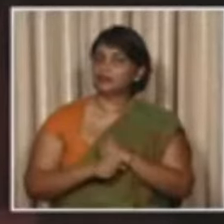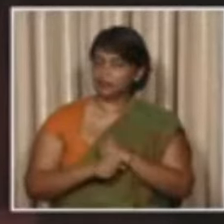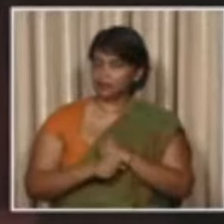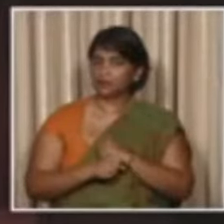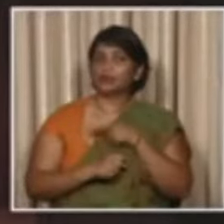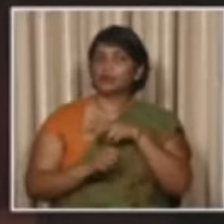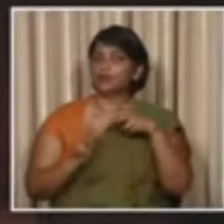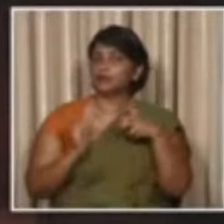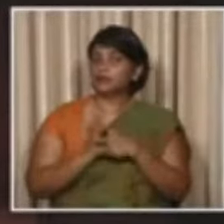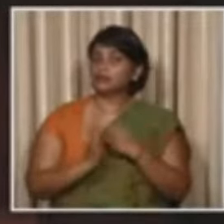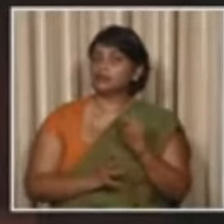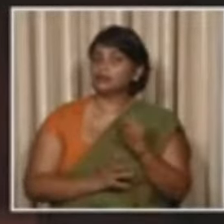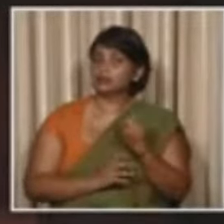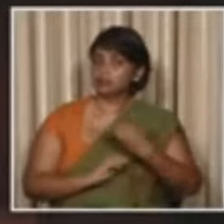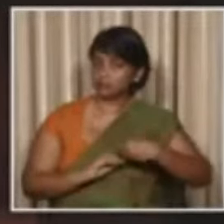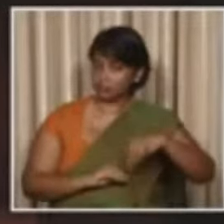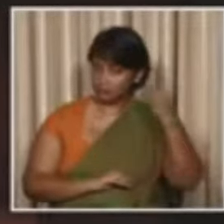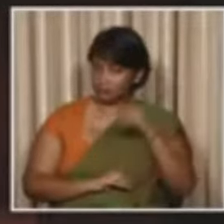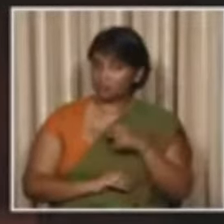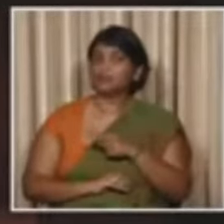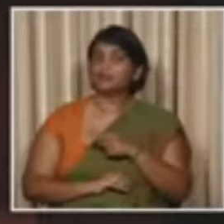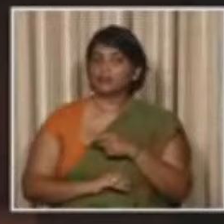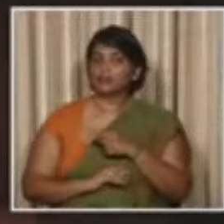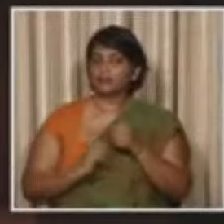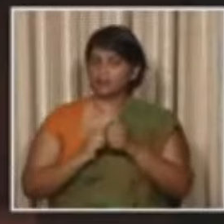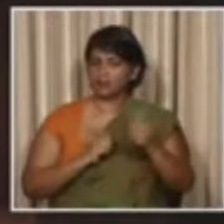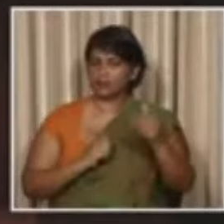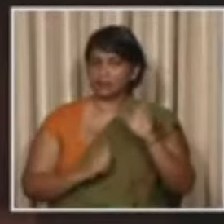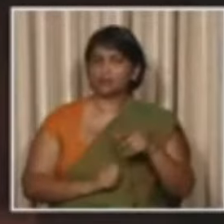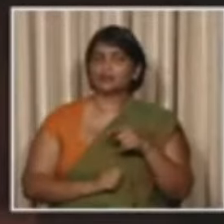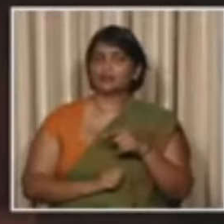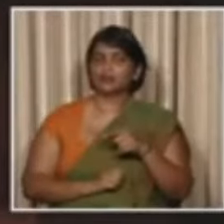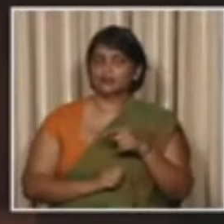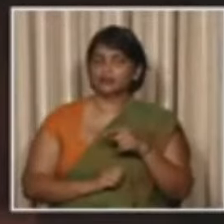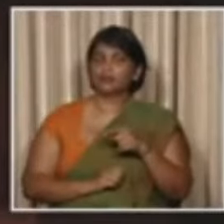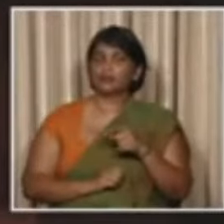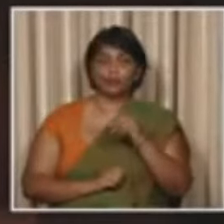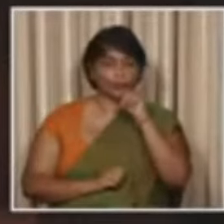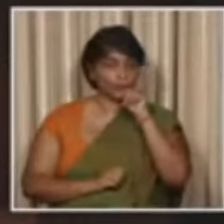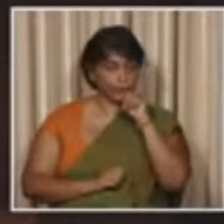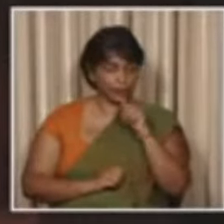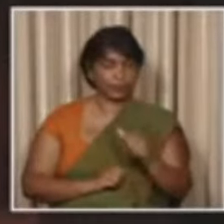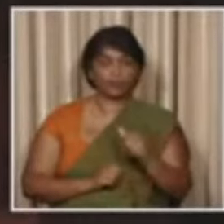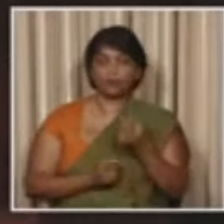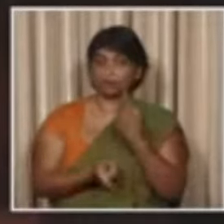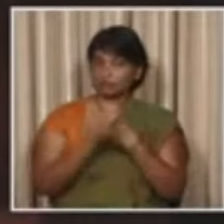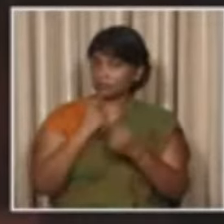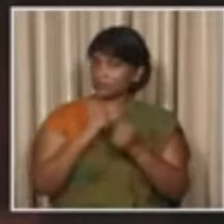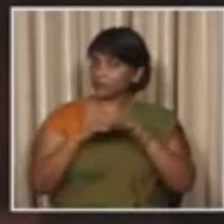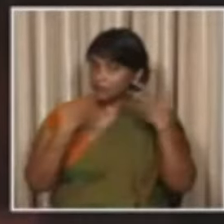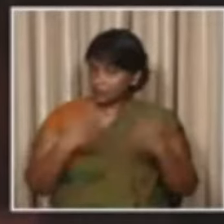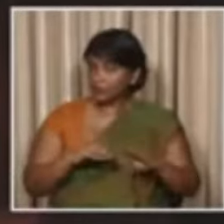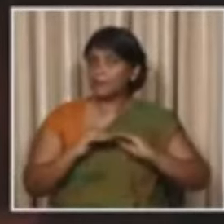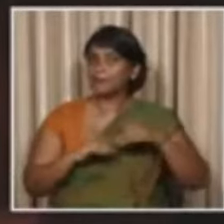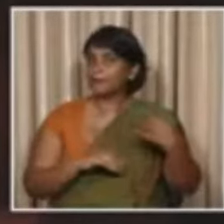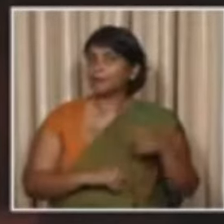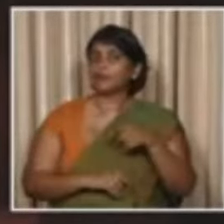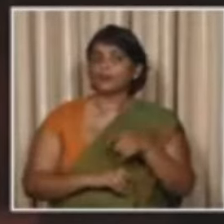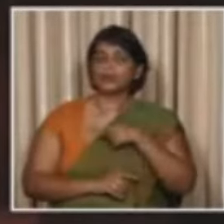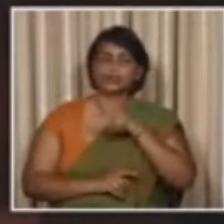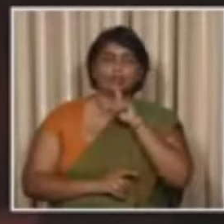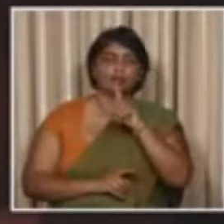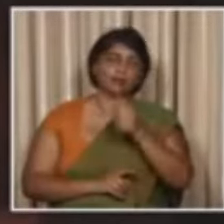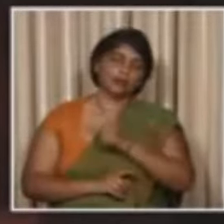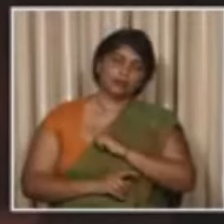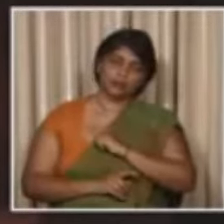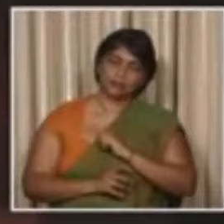මේ වීසා ගාස්තු වැඩි වීම සිදු වුණේ නියම සත්‍යතා අධ්‍යයනයකින් පසුවද කියන කාරණාව මම අහන්න කැමතියි.